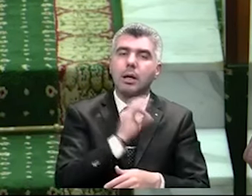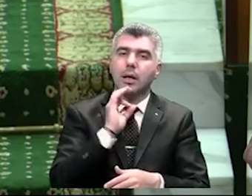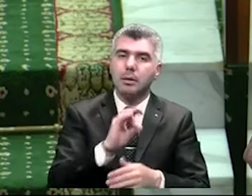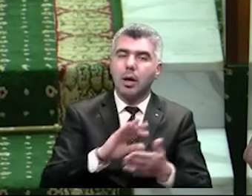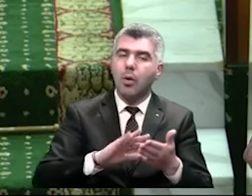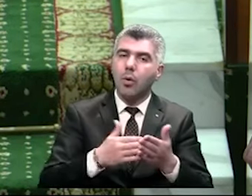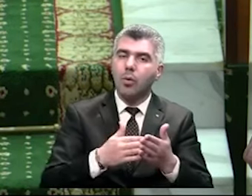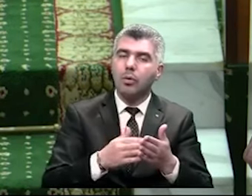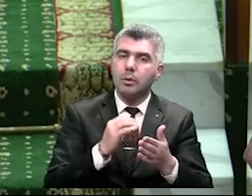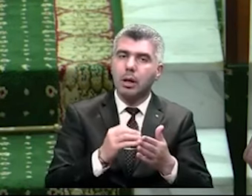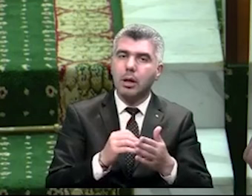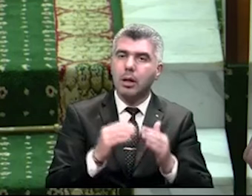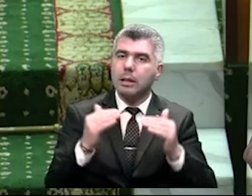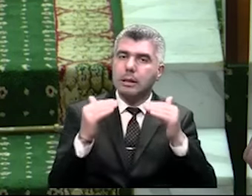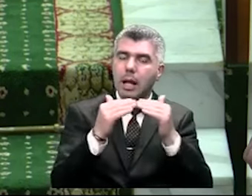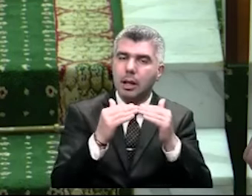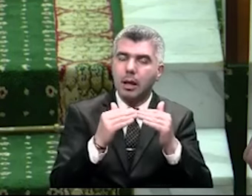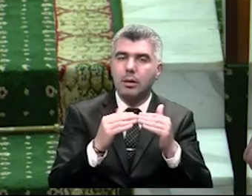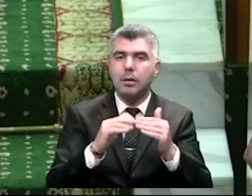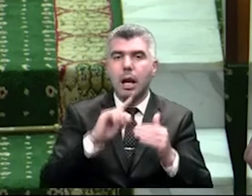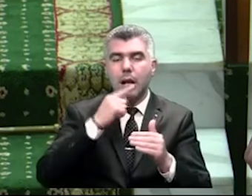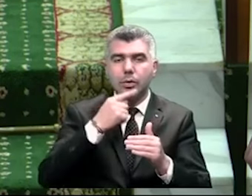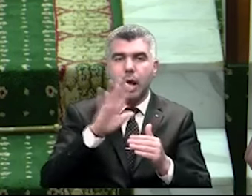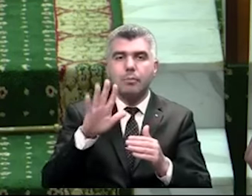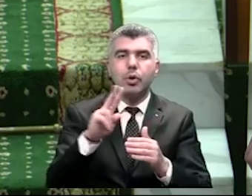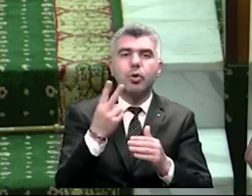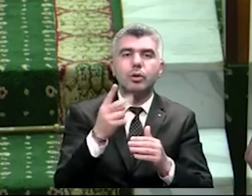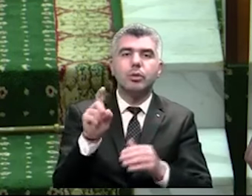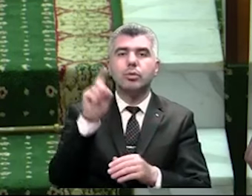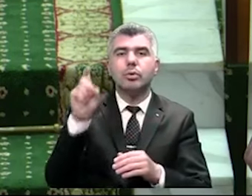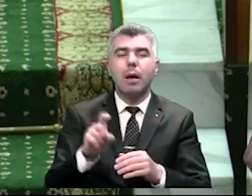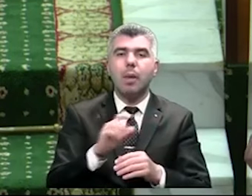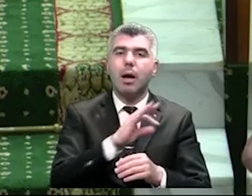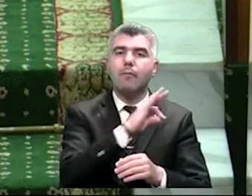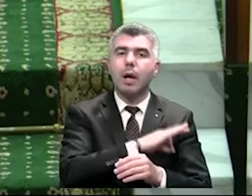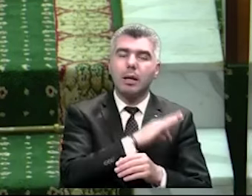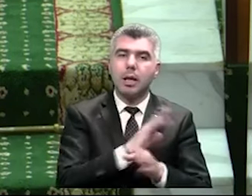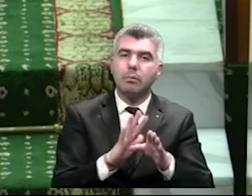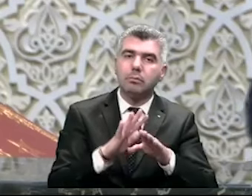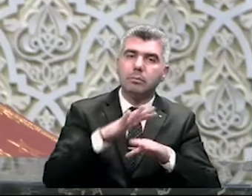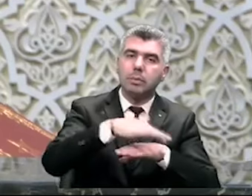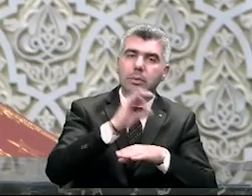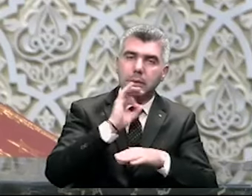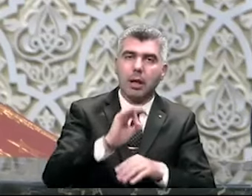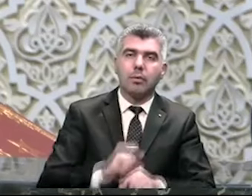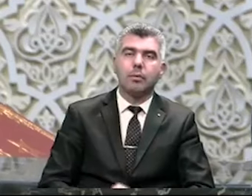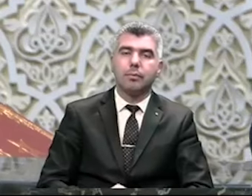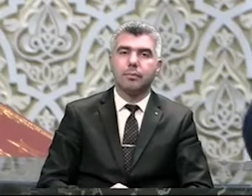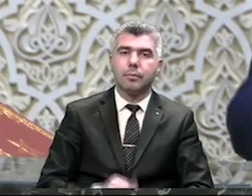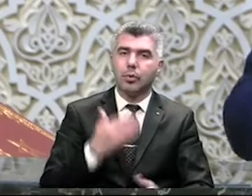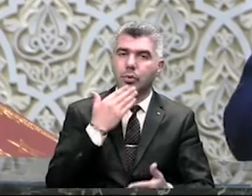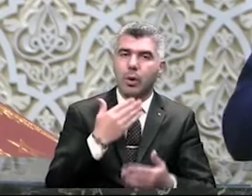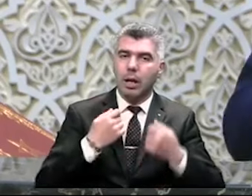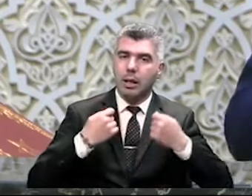في زاكوره وصلنا الى 25 جمعه اللي هي تستفد كذلك من السد وشكرا شكرا سيد